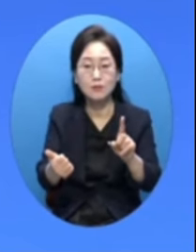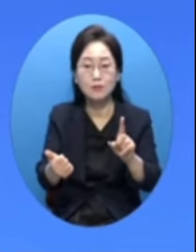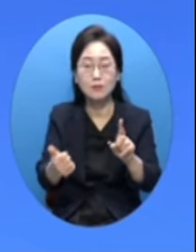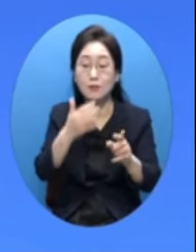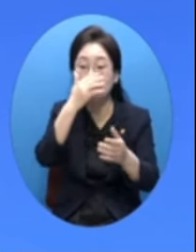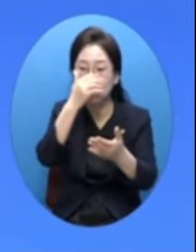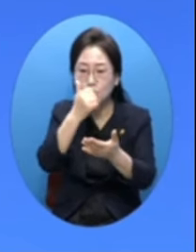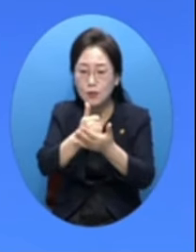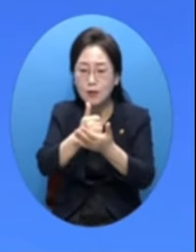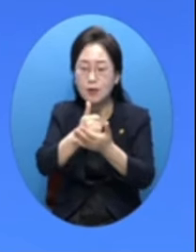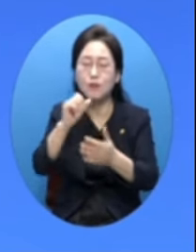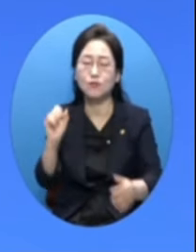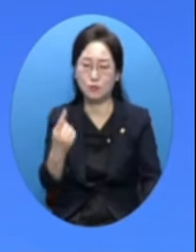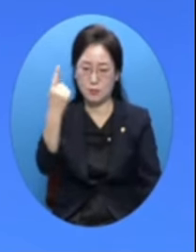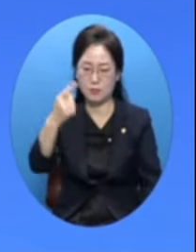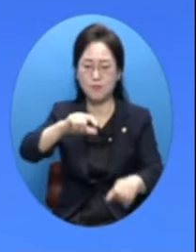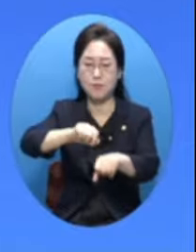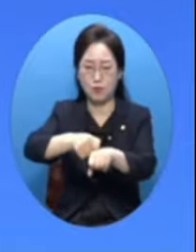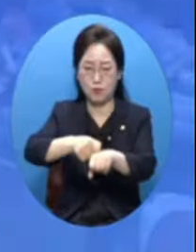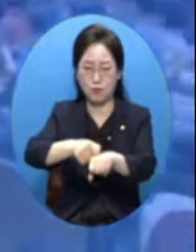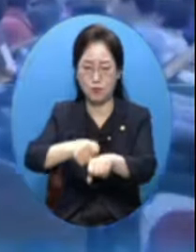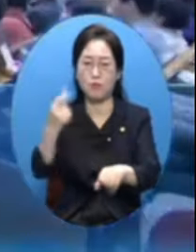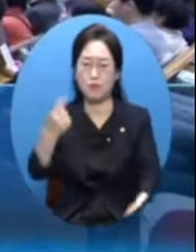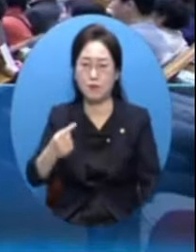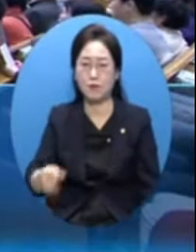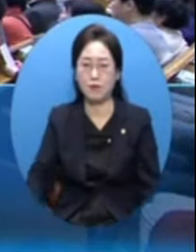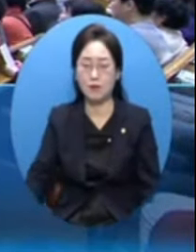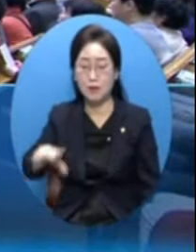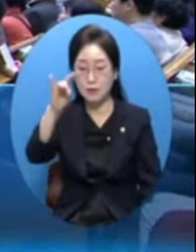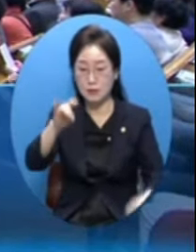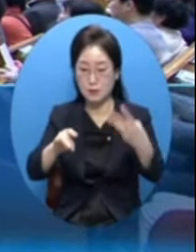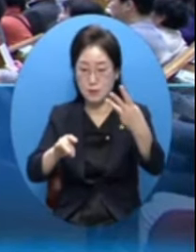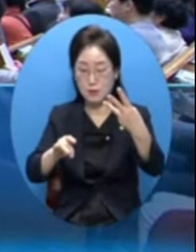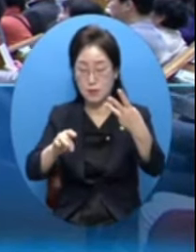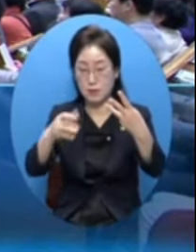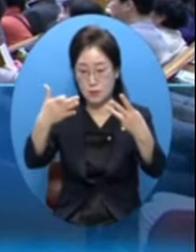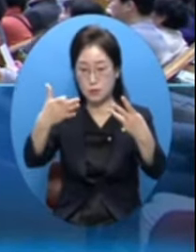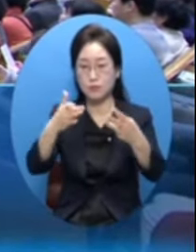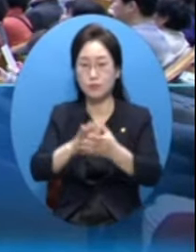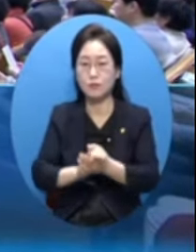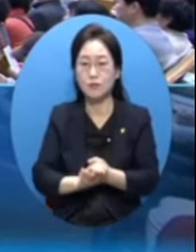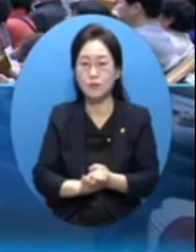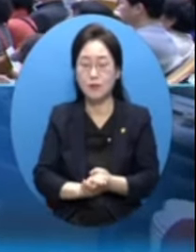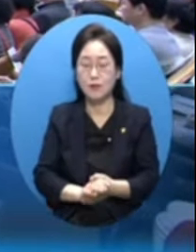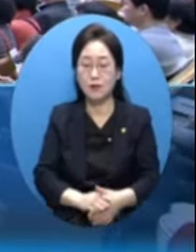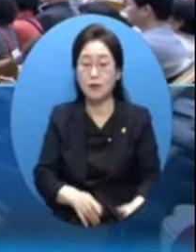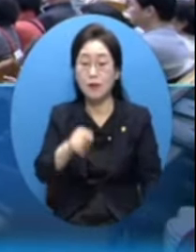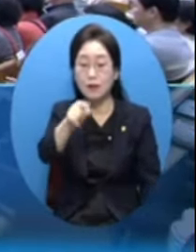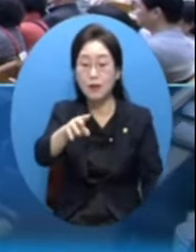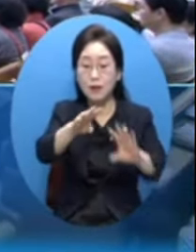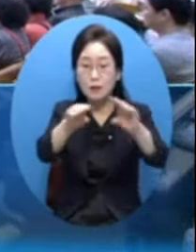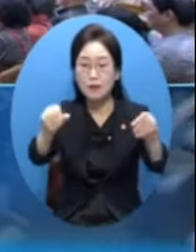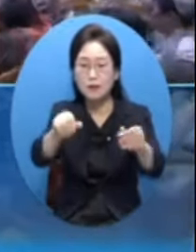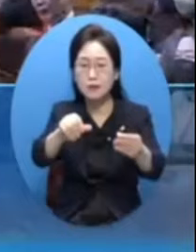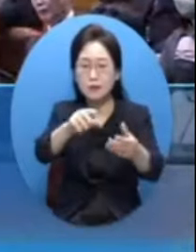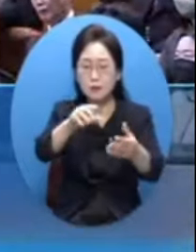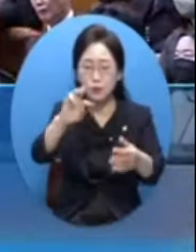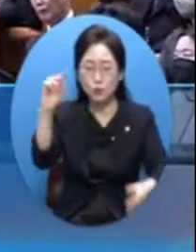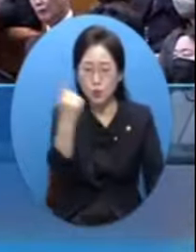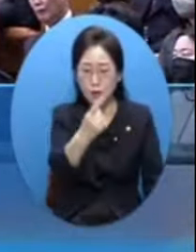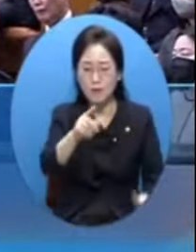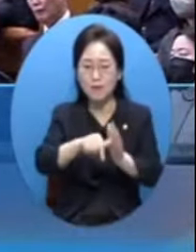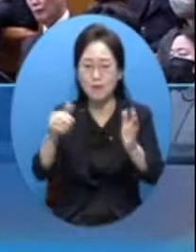죄의 결과로 다가온 형벌입니다. 창세기 3장 19절을 보니까 이같이 성경을 말씀합니다. 내가 흙으로 돌아갈